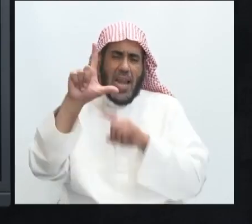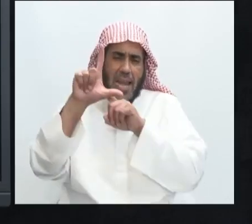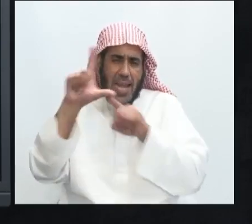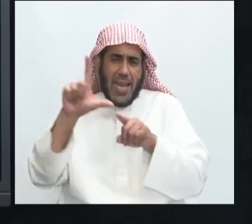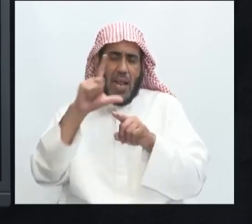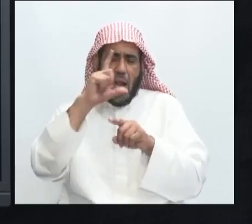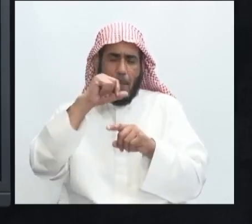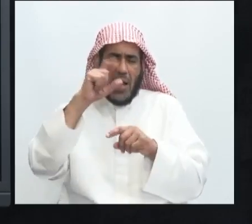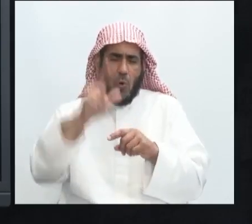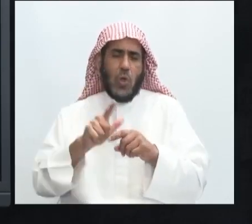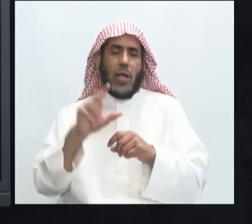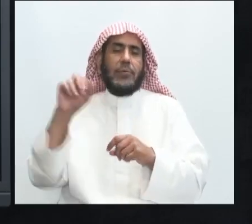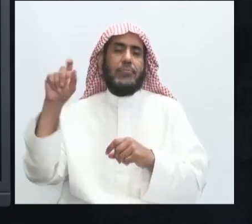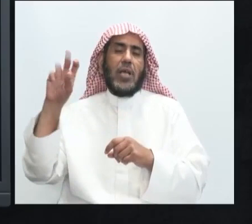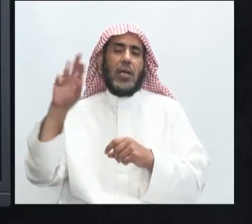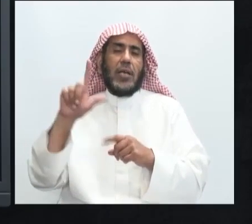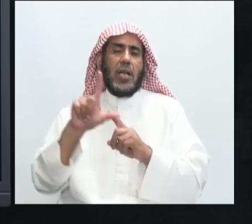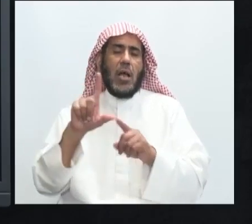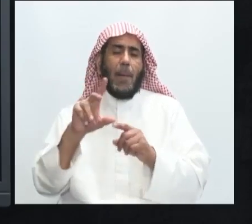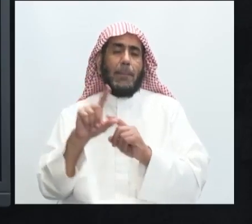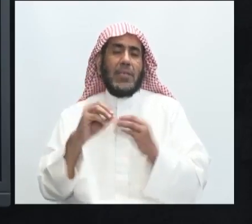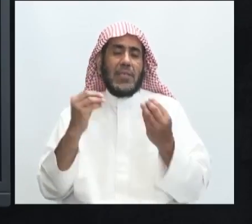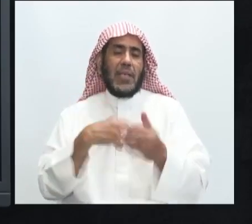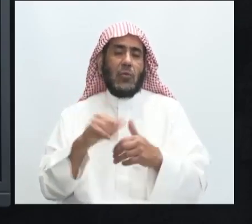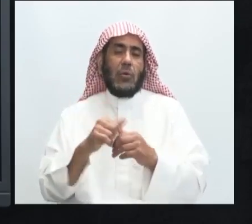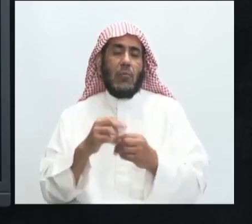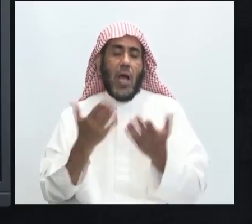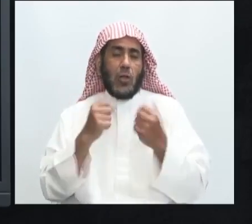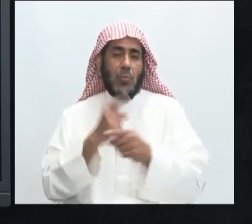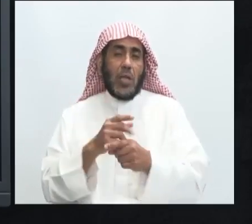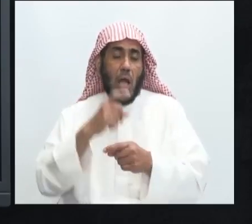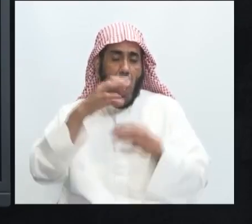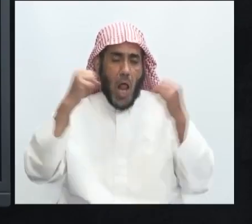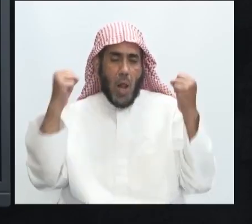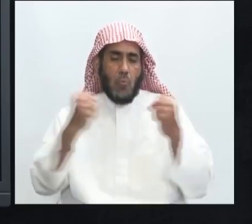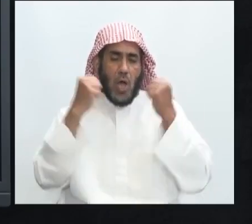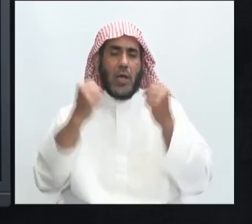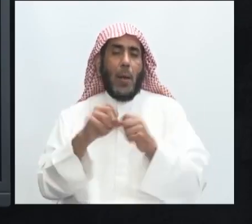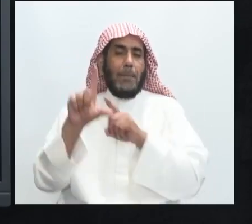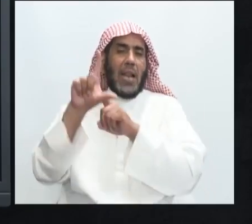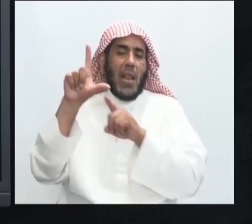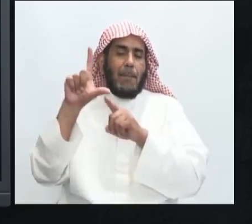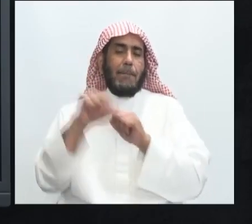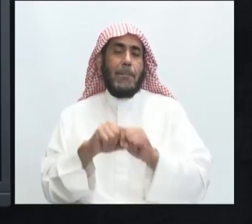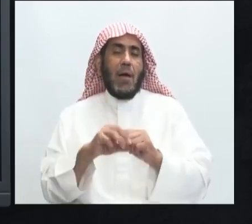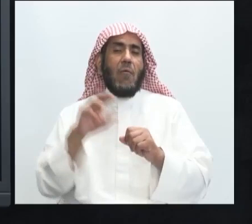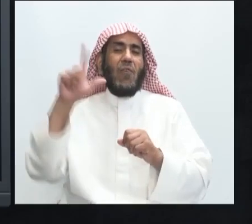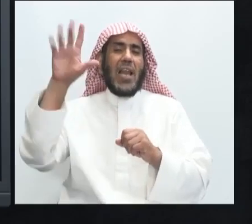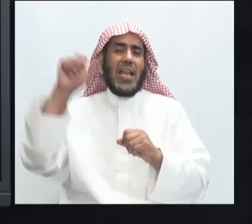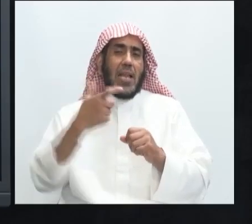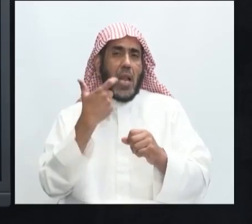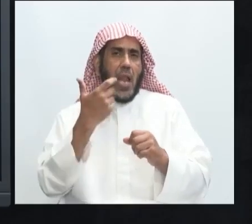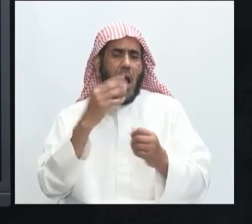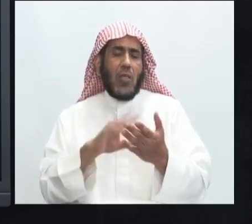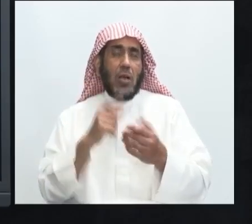بمعنى ذاكر بمعنى لكن لكنه اتى بصيغه اخرى فانا اطلب منك المذاكره اطلب منك المذاكره هنا ايضا فليحذر اطلب